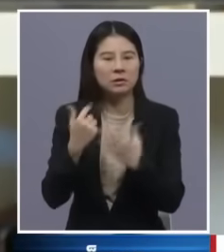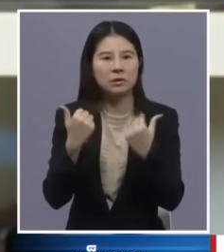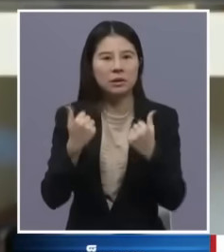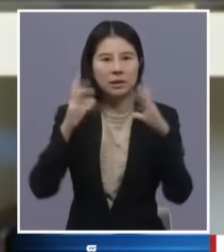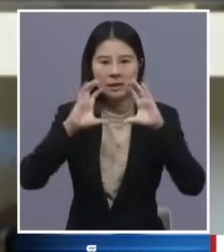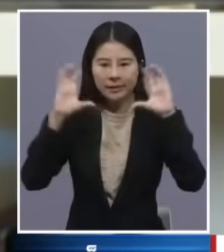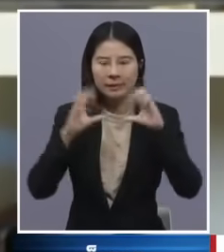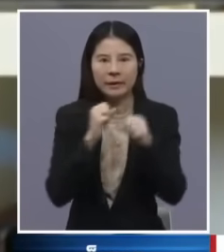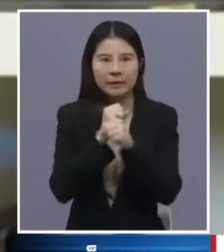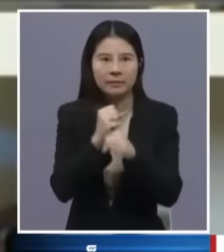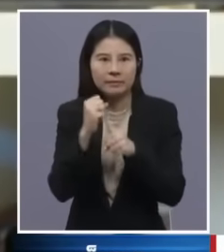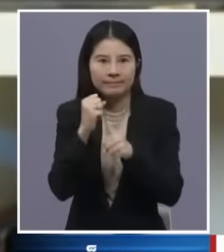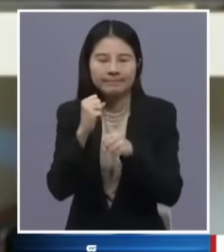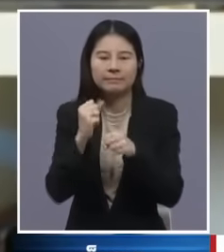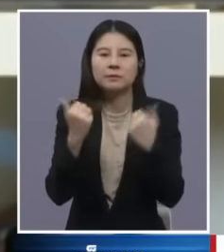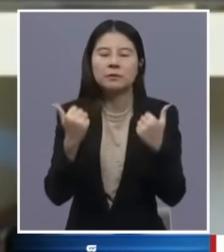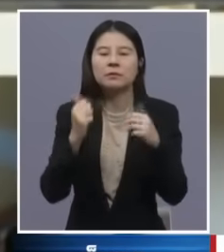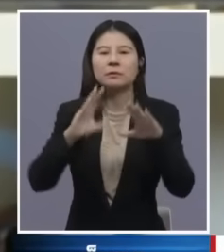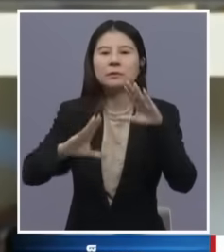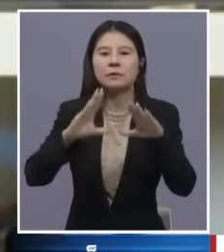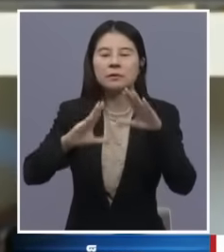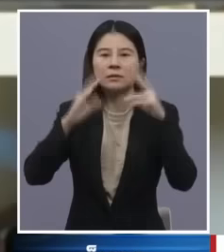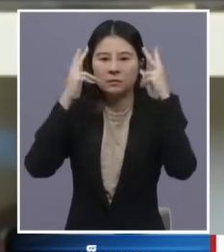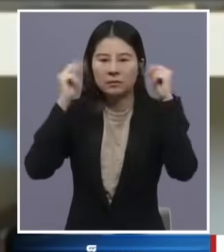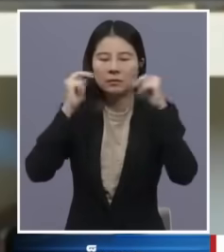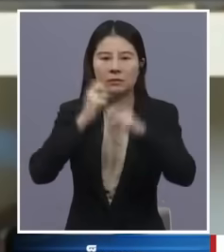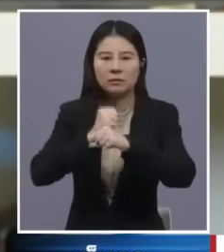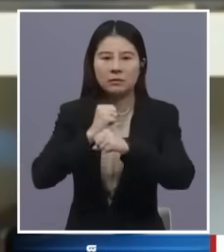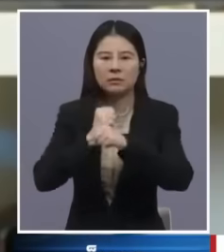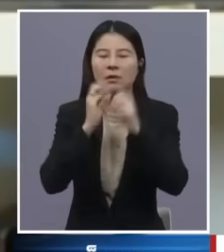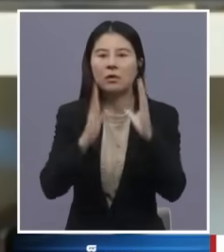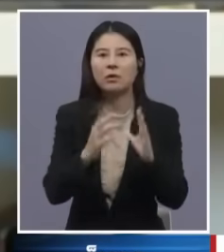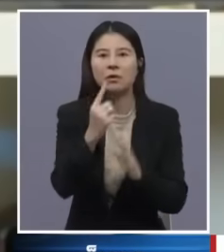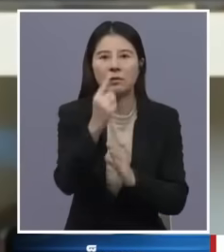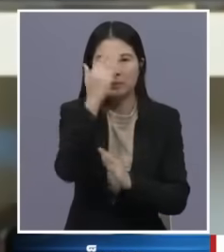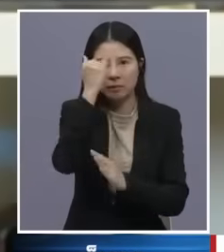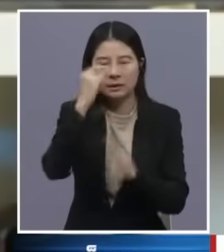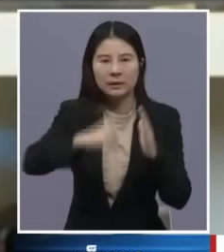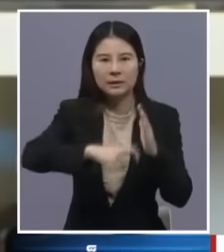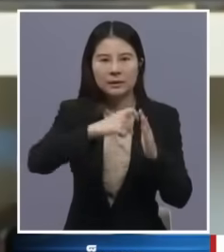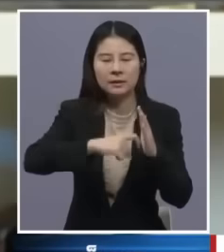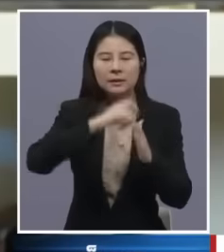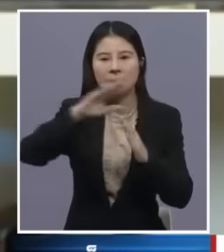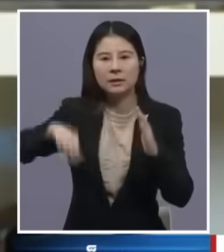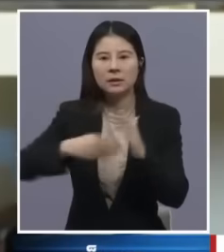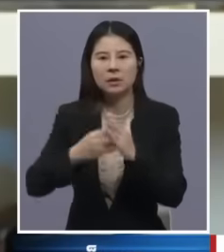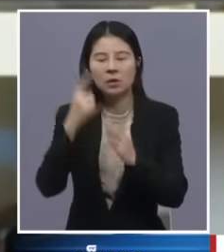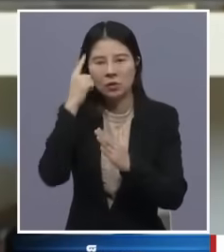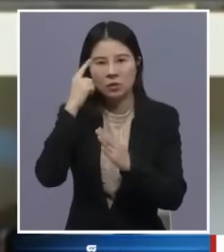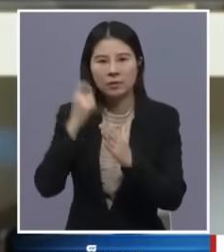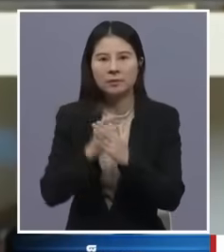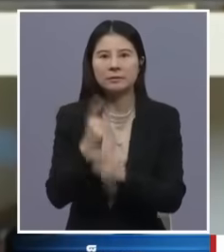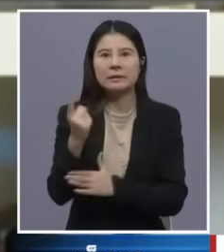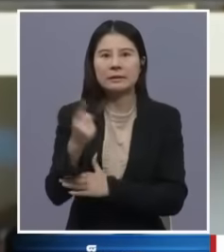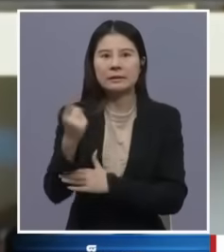ฉงมากขึ้นถ้าเทียบกับปัจจุบันนี้ที่ดูเหมือนนายกเศรษฐาทำงานอยู่คนเดียวสาเหตุส่วนหนึ่งเป็นเพราะว่าทุกคนรู้ว่านี่ยังไม่ใช่ตัวจ